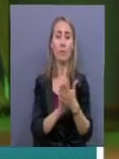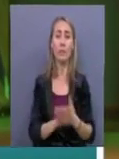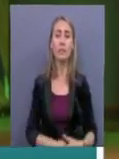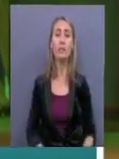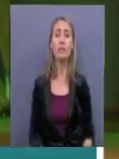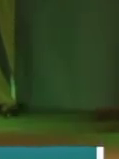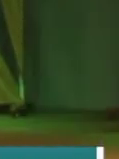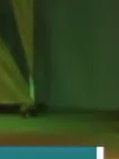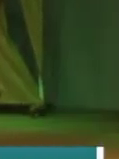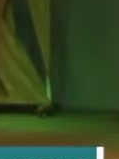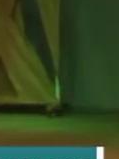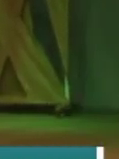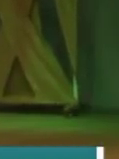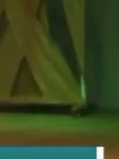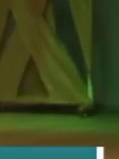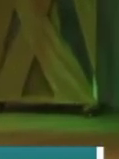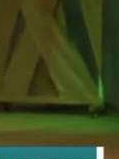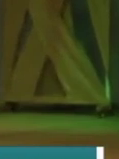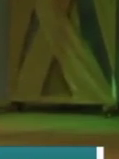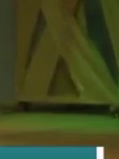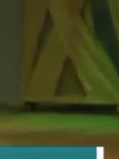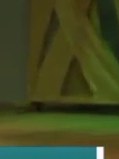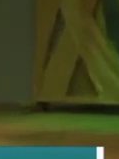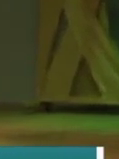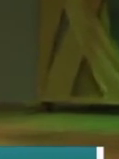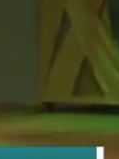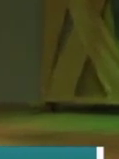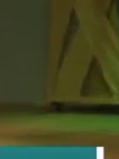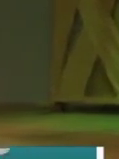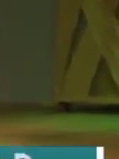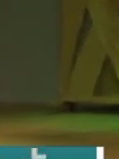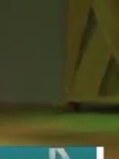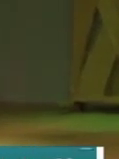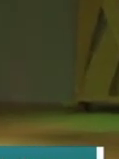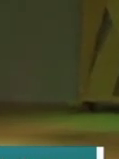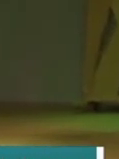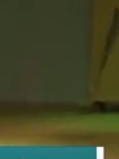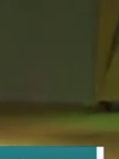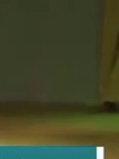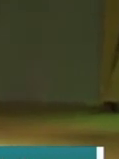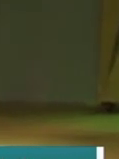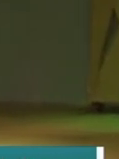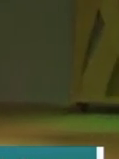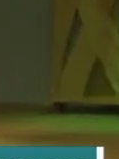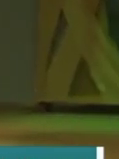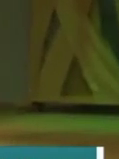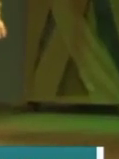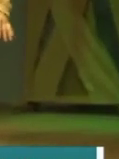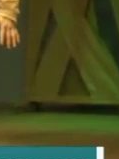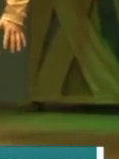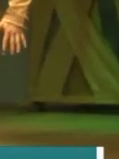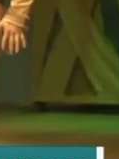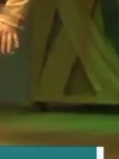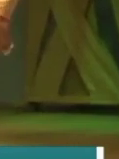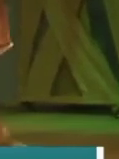Баян дедің бе? Сен баян дедің бе шарқының? Тағы да айтшы. Тоқтамашы. Ай мен